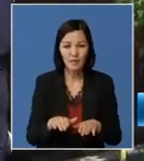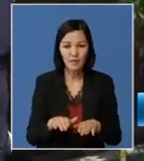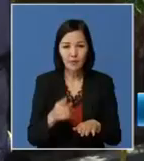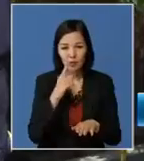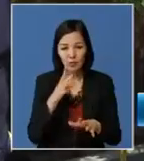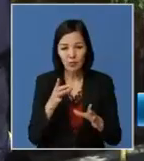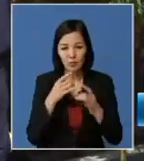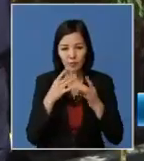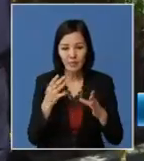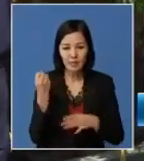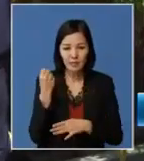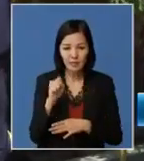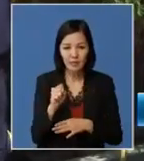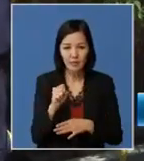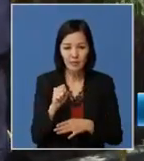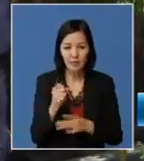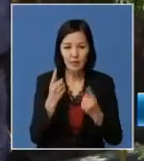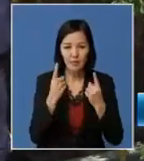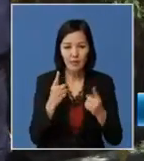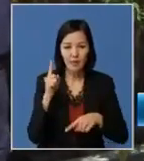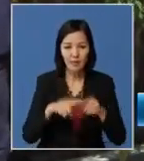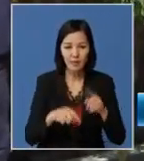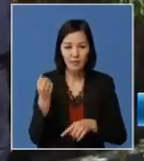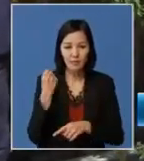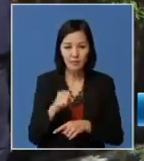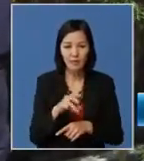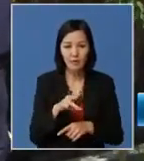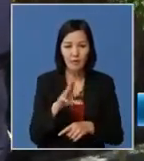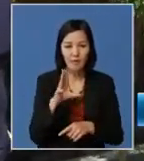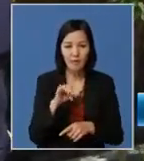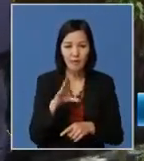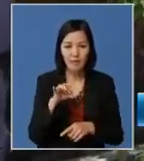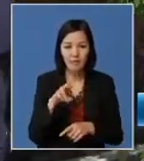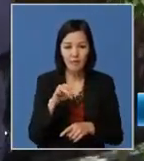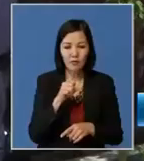Победы участнику Великой Отечественной войны Михаилу Васильевичу вот,